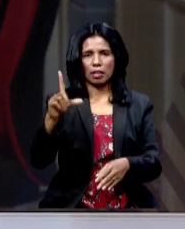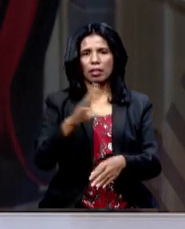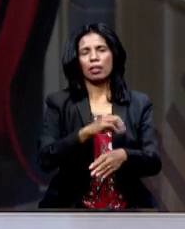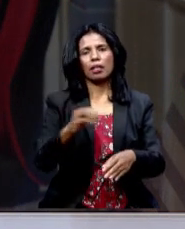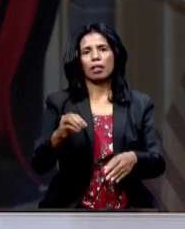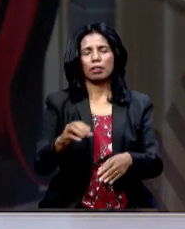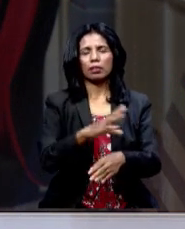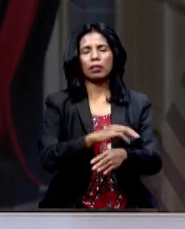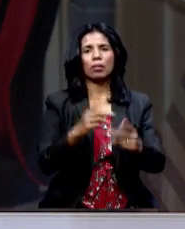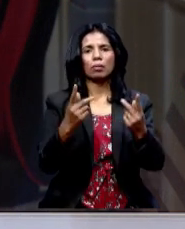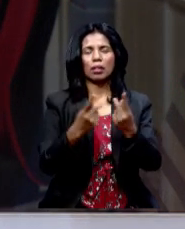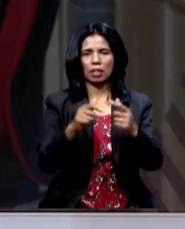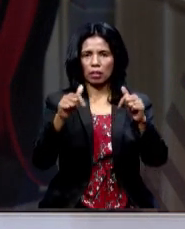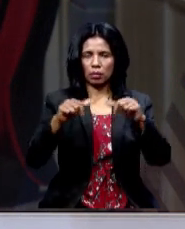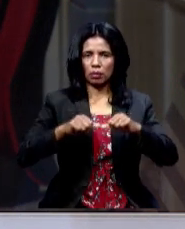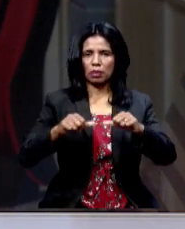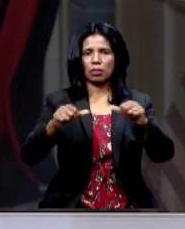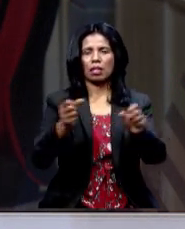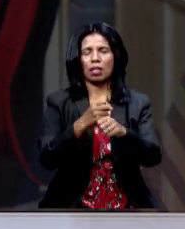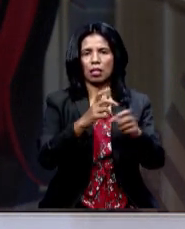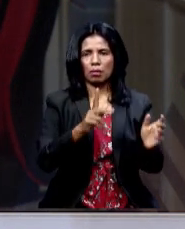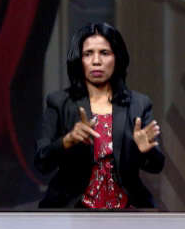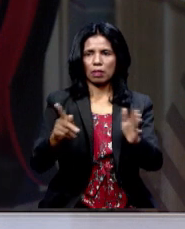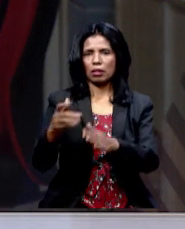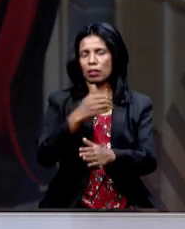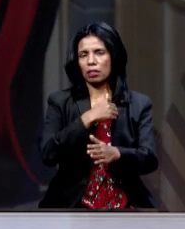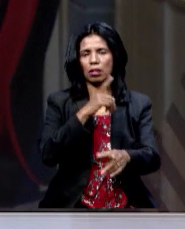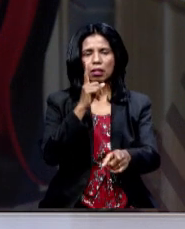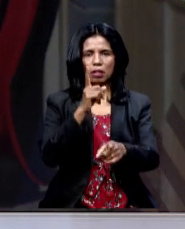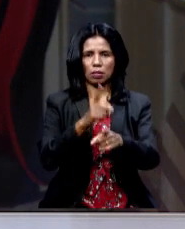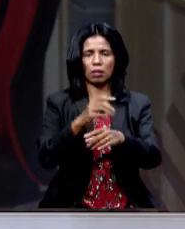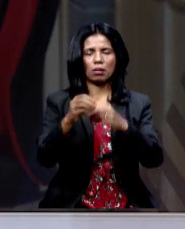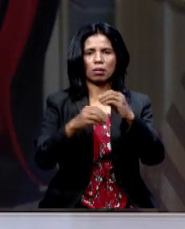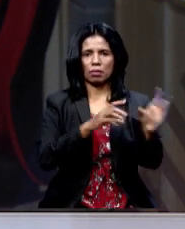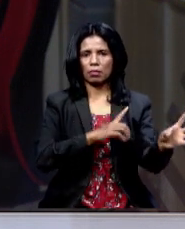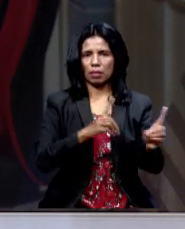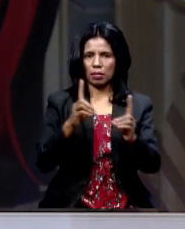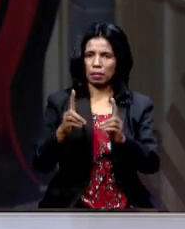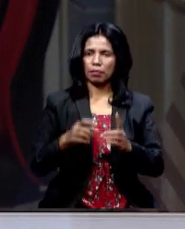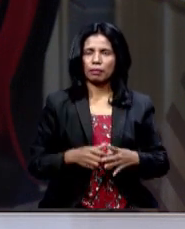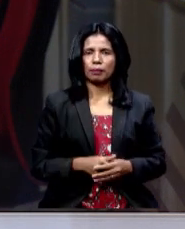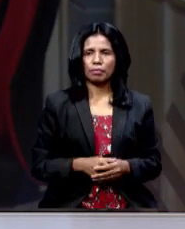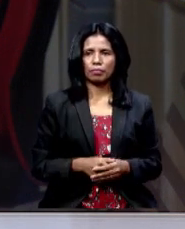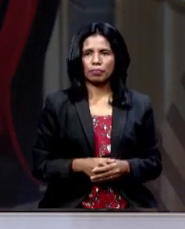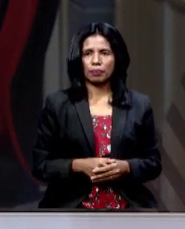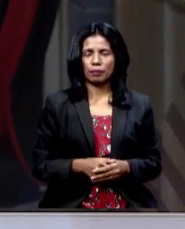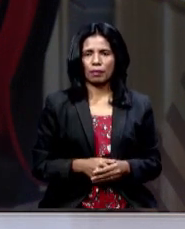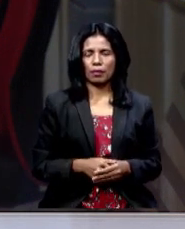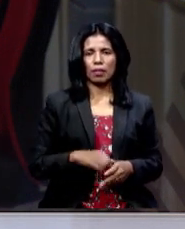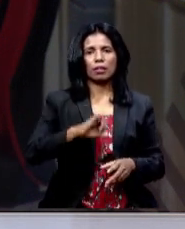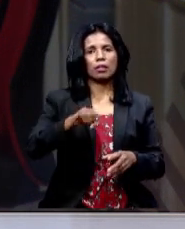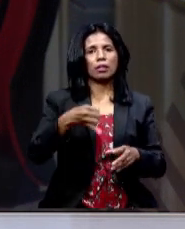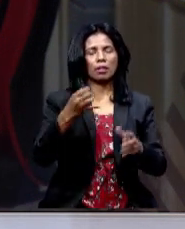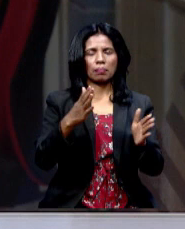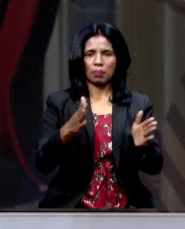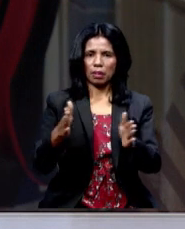empresa estatal idane se continua halo plano no sedau certeza kona ba implementação. Jornalista Gemen prepara una reportagem